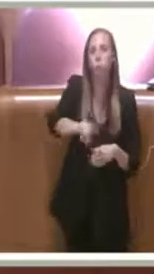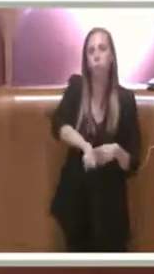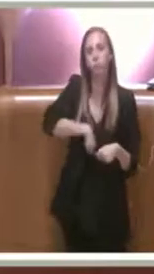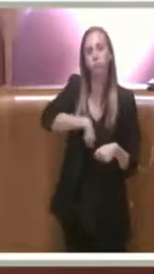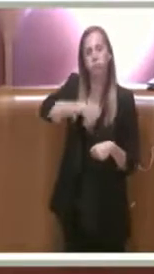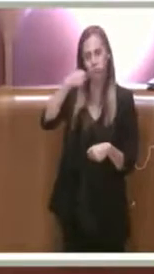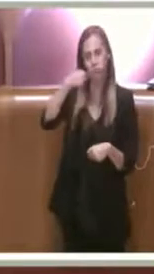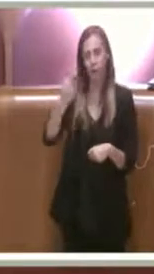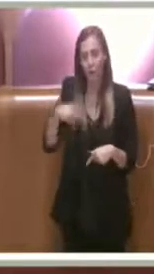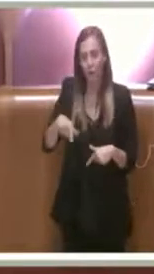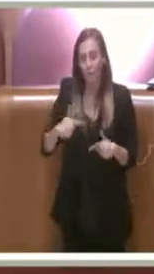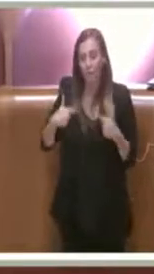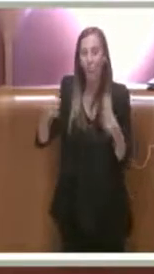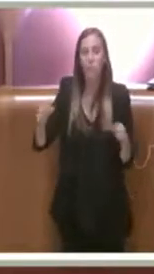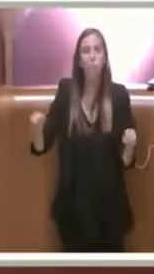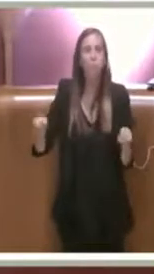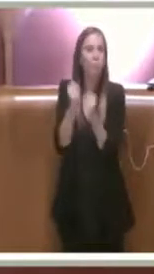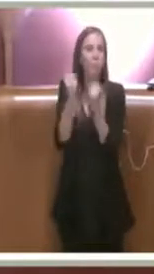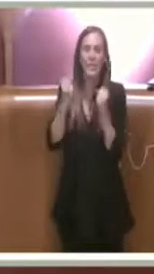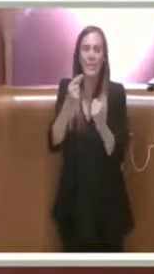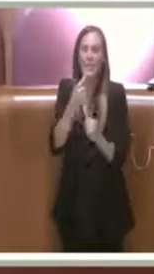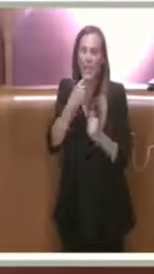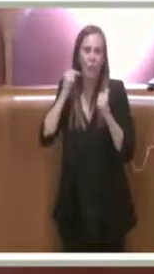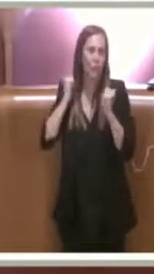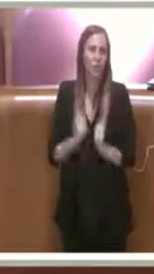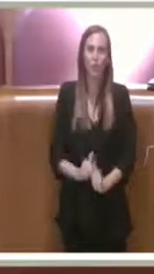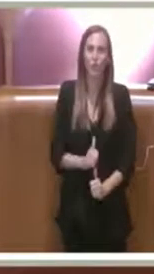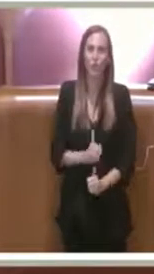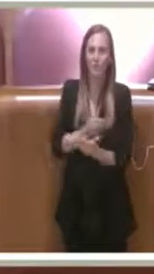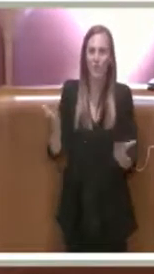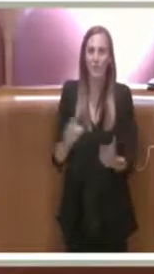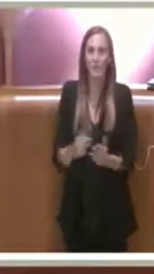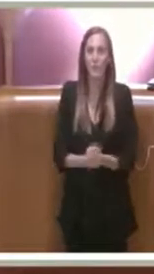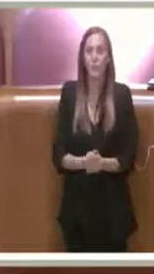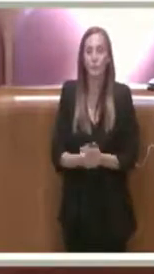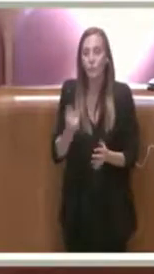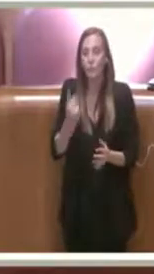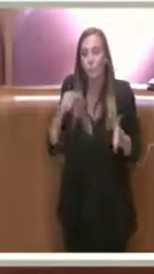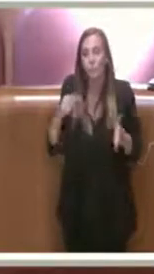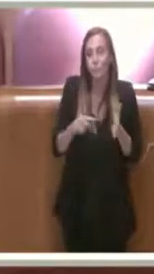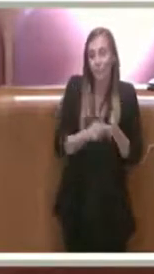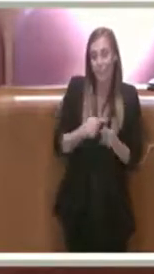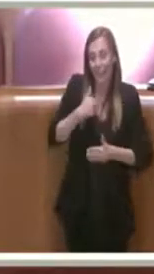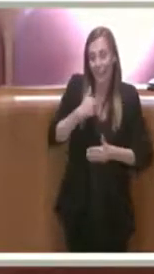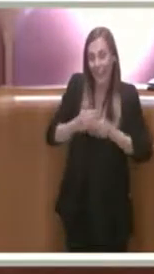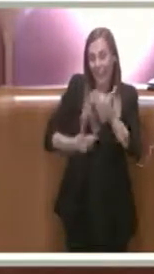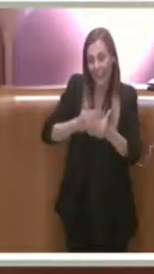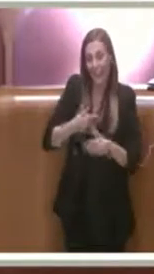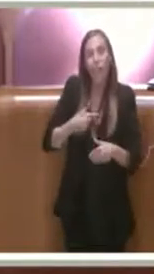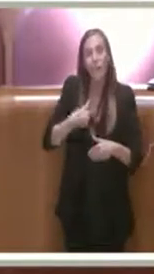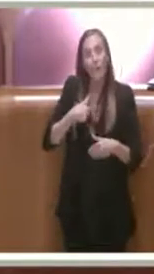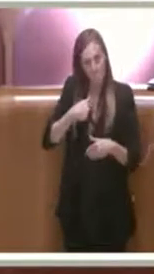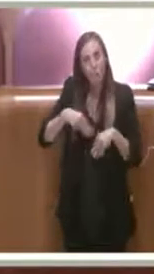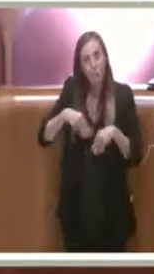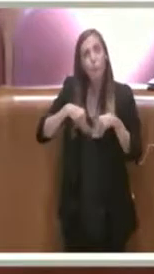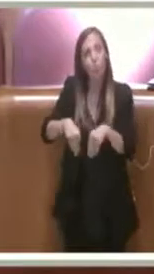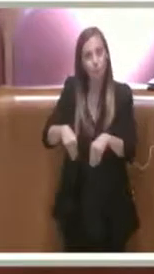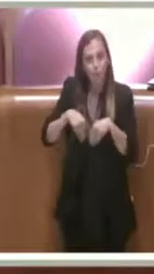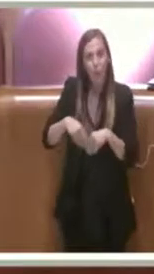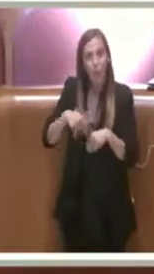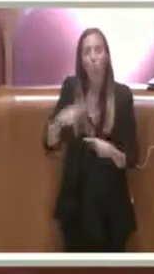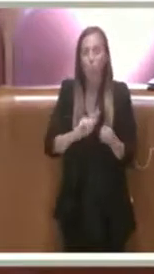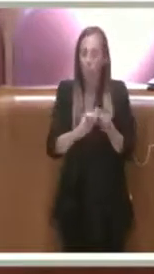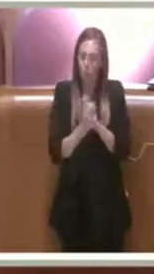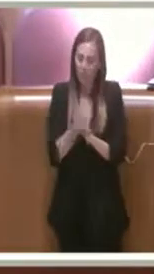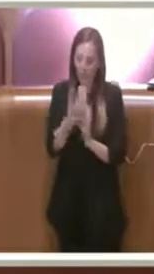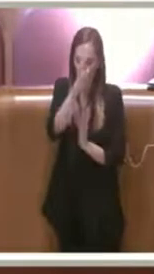impatto reale sulla vita dei cittadini. Tornando al leader, oltre ad aver partecipato attivamente e concretamente alla modifica del testo, sia